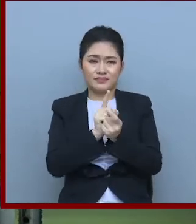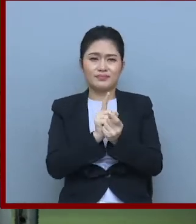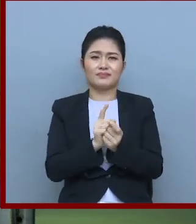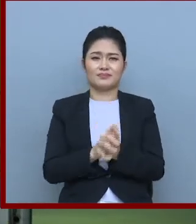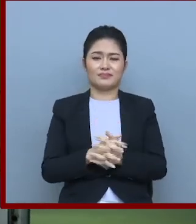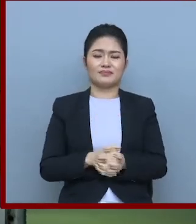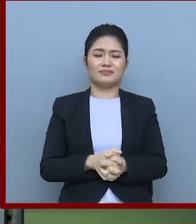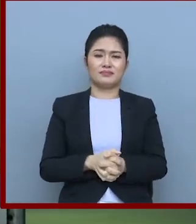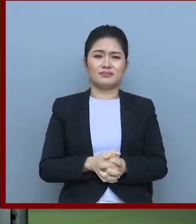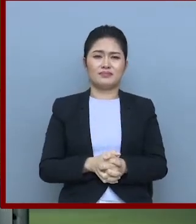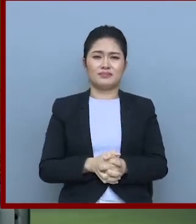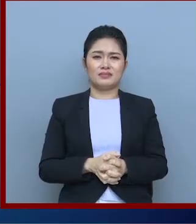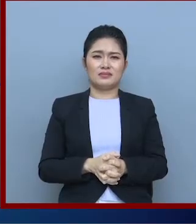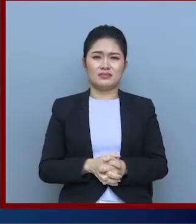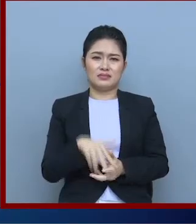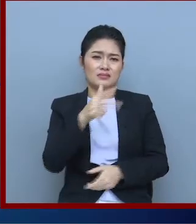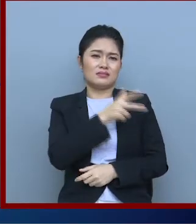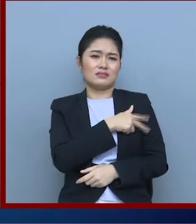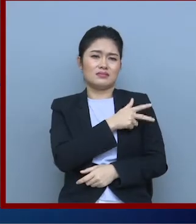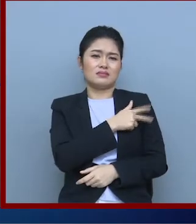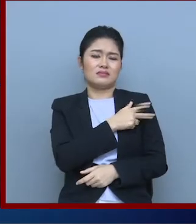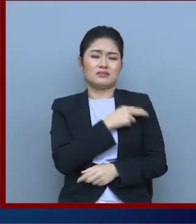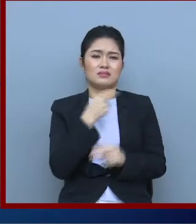เนี่ยก็คือดร.